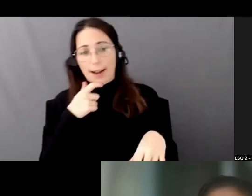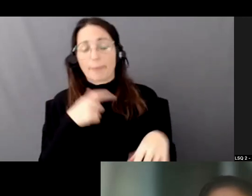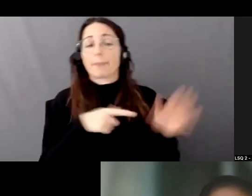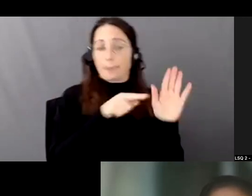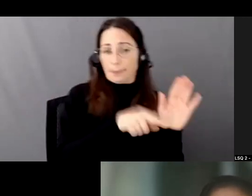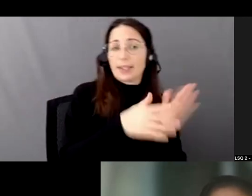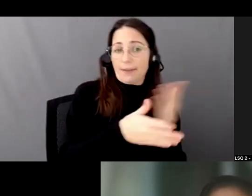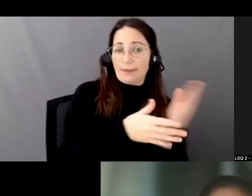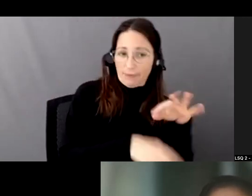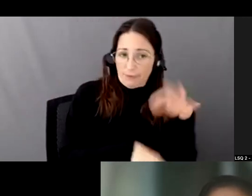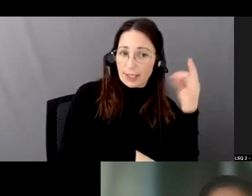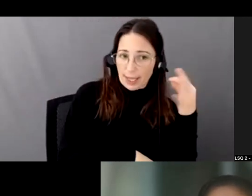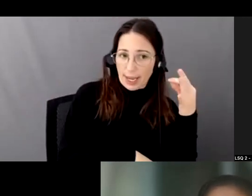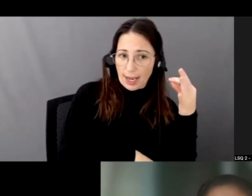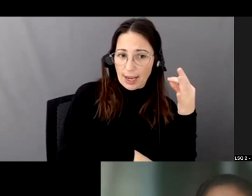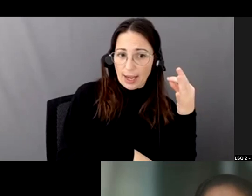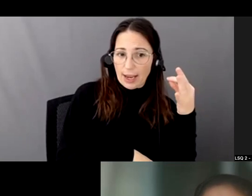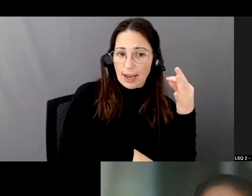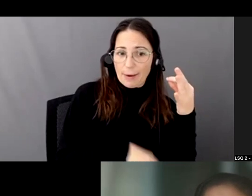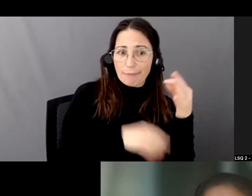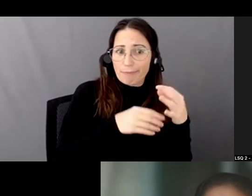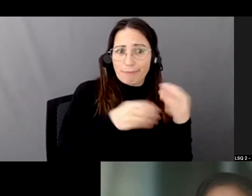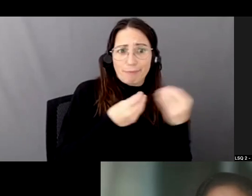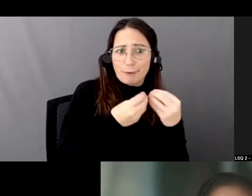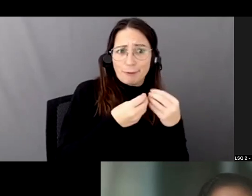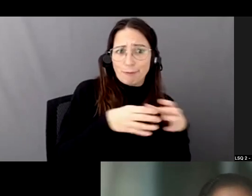français sont pas en grand nombre.